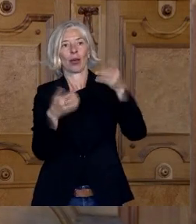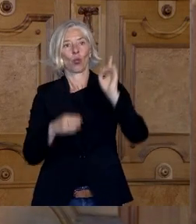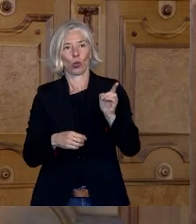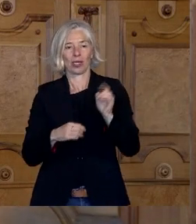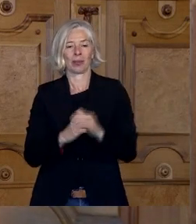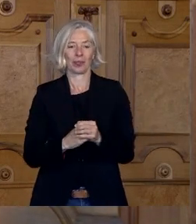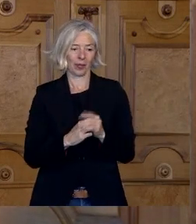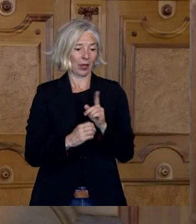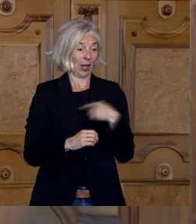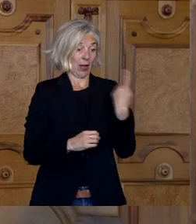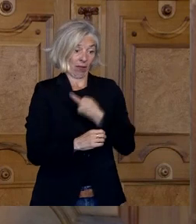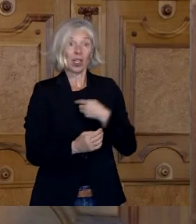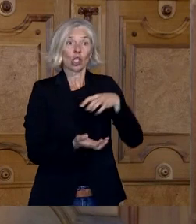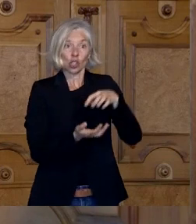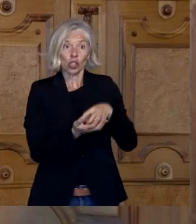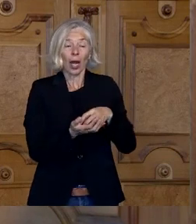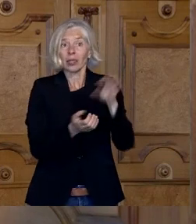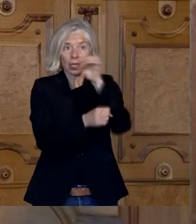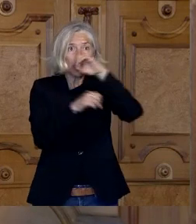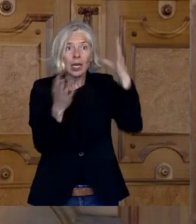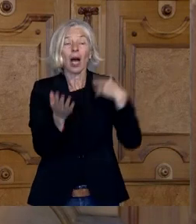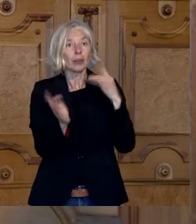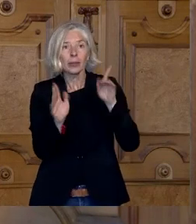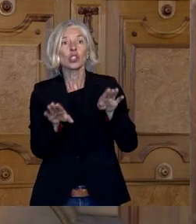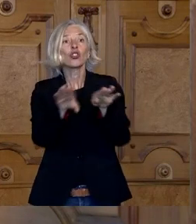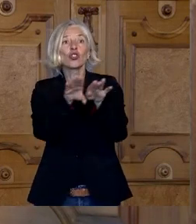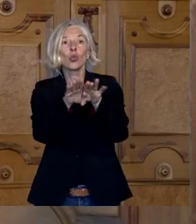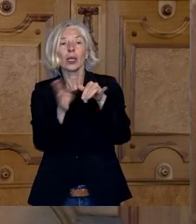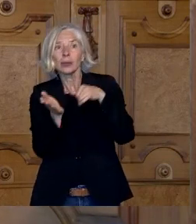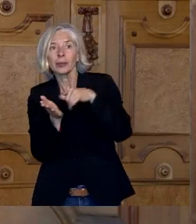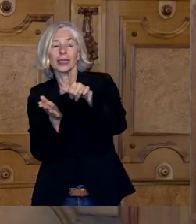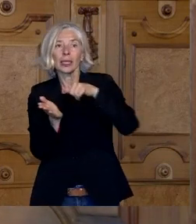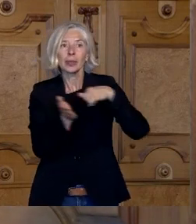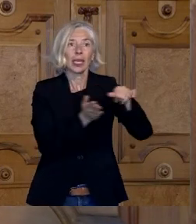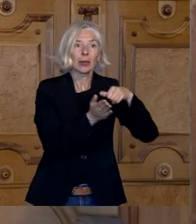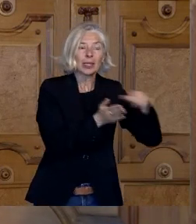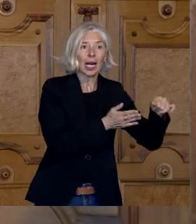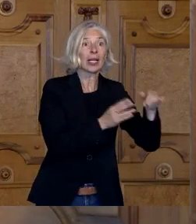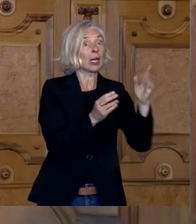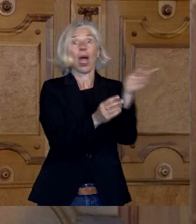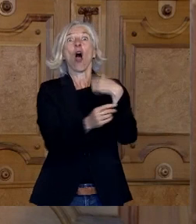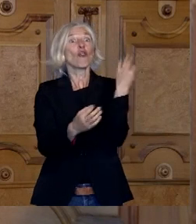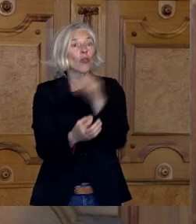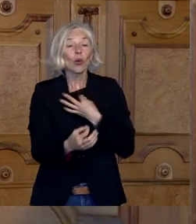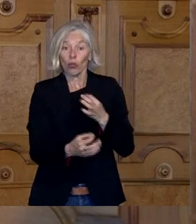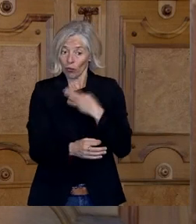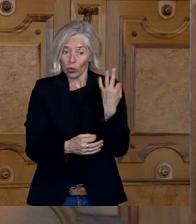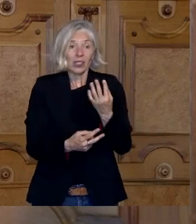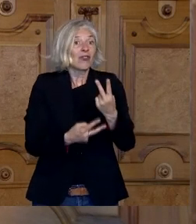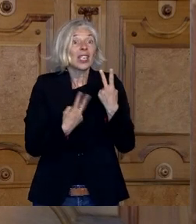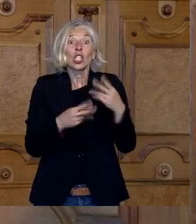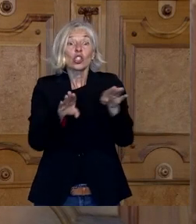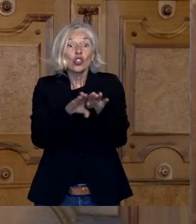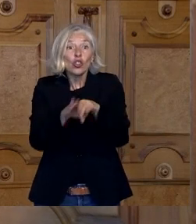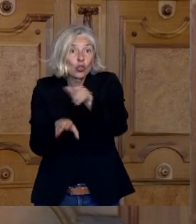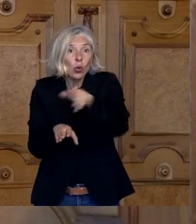natürlich ganz wichtig, dass der Unterrichtsbetrieb für alle Schülerinnen und Schüler gewährleistet werden kann, aber